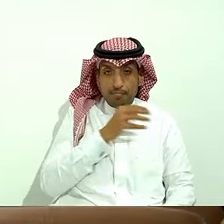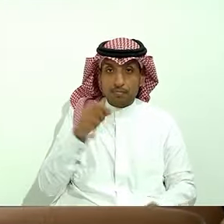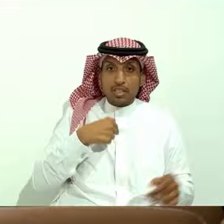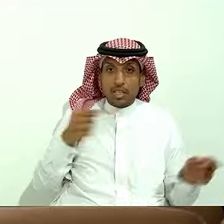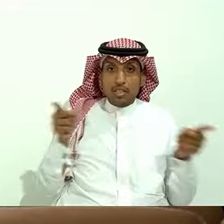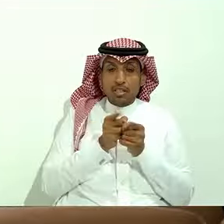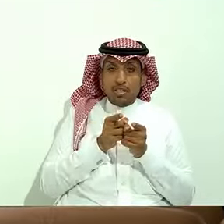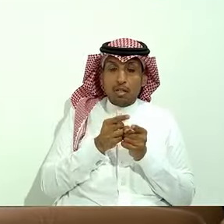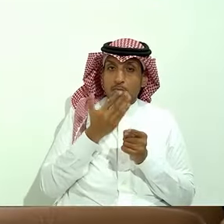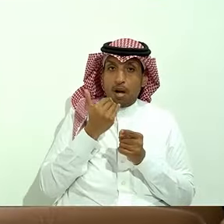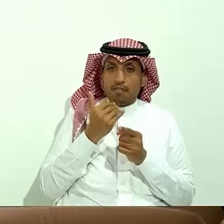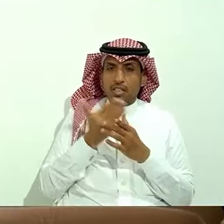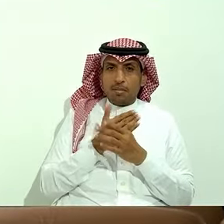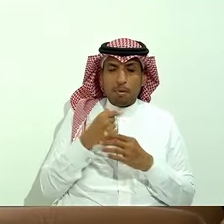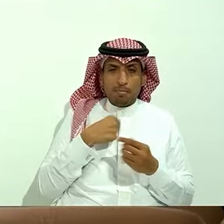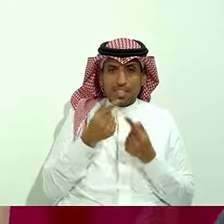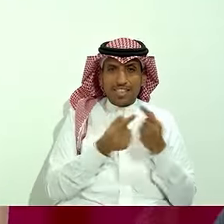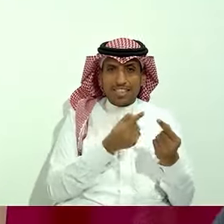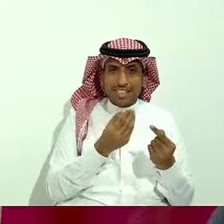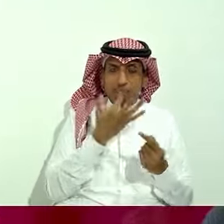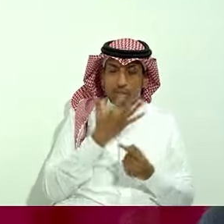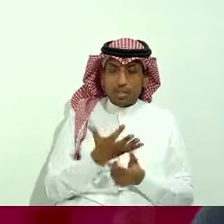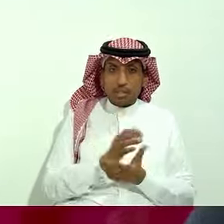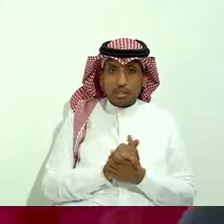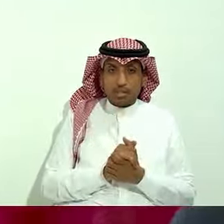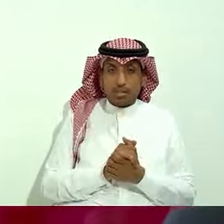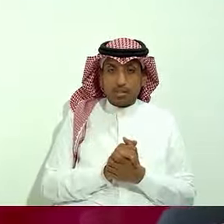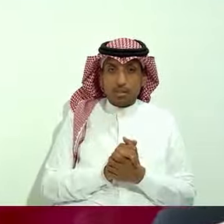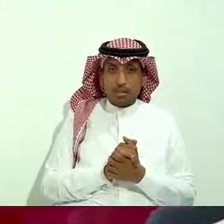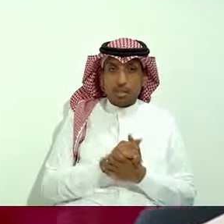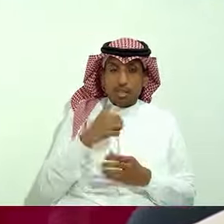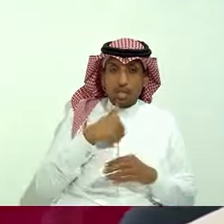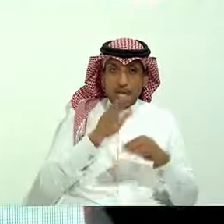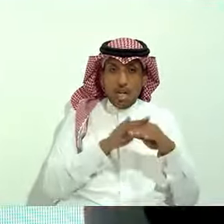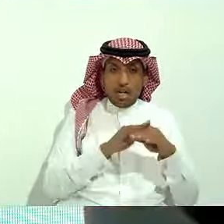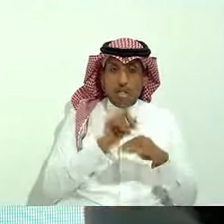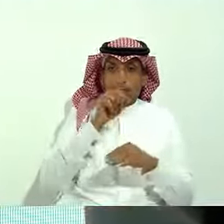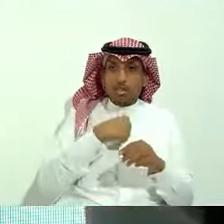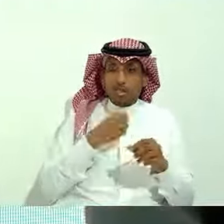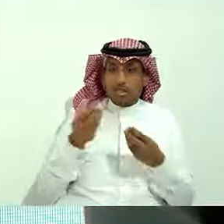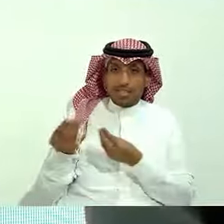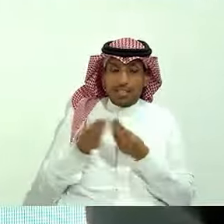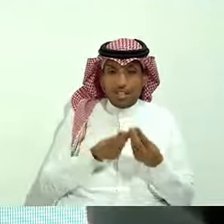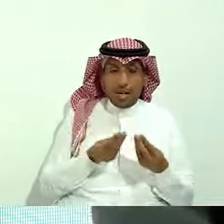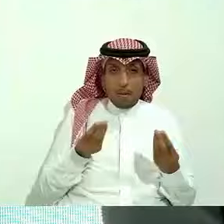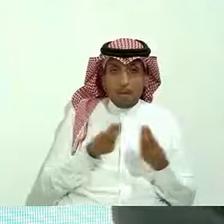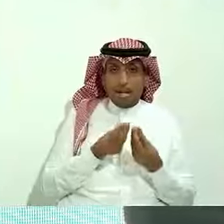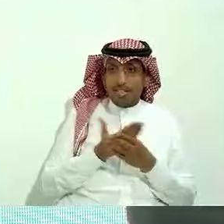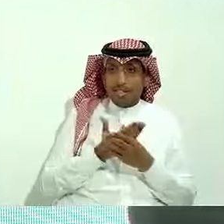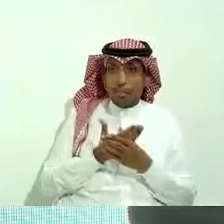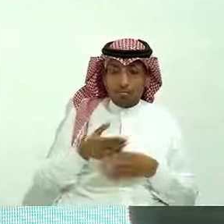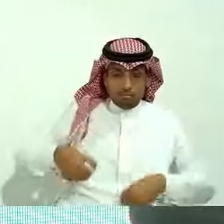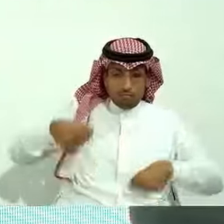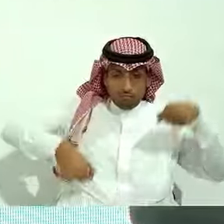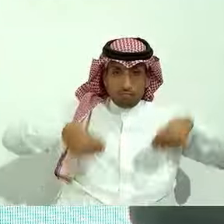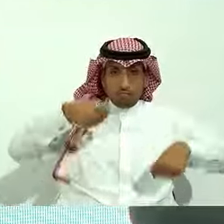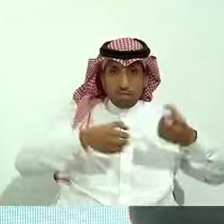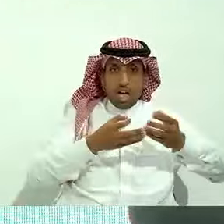حصرناهم بقطع معينة. انا قلت لك بس ما جبت القطعة لانه ما كان لها مكان، ما لها